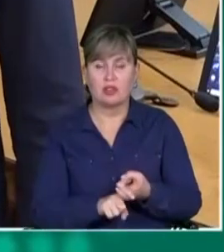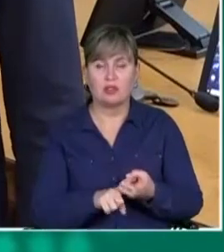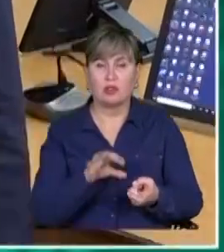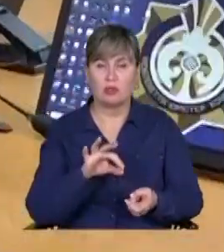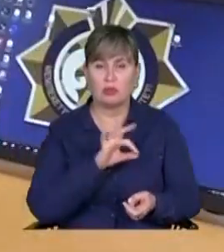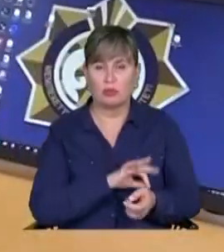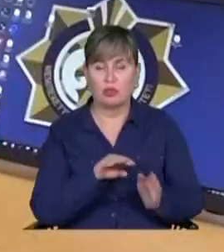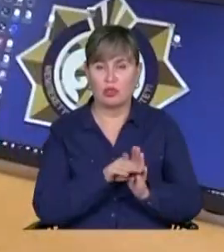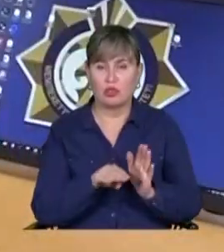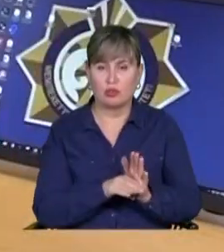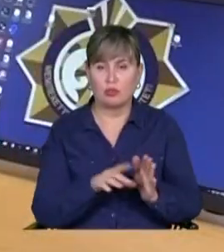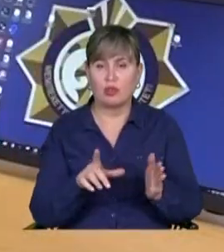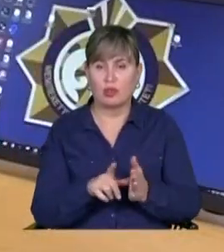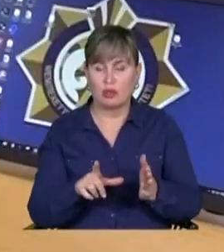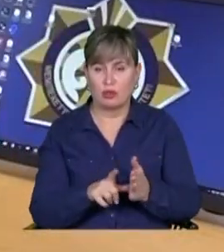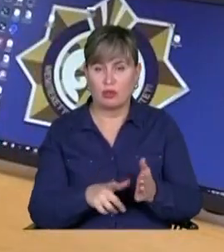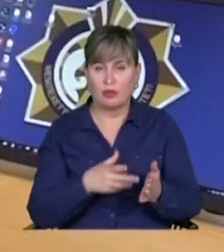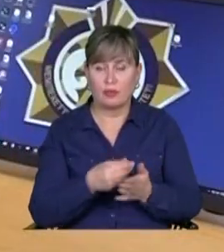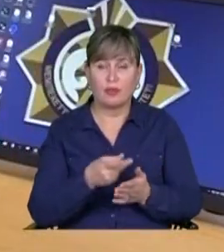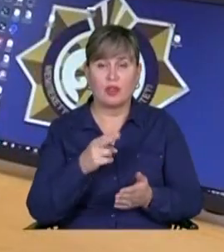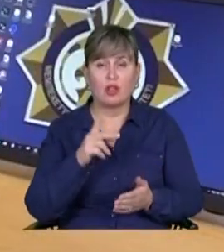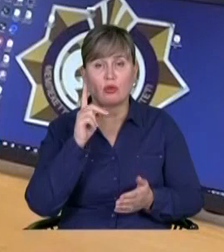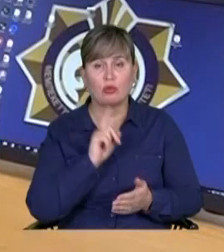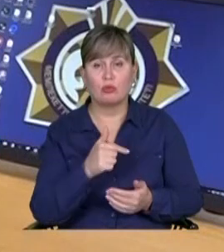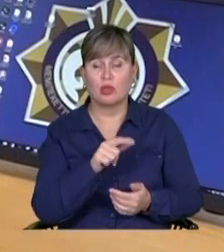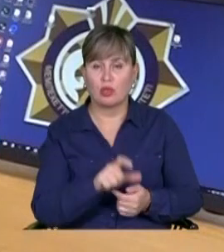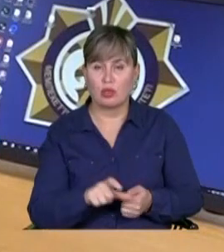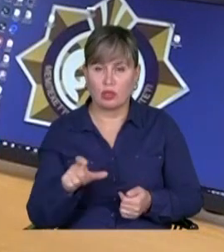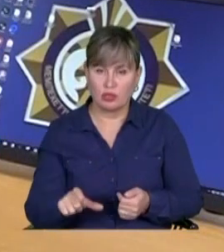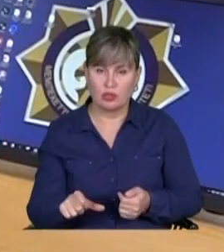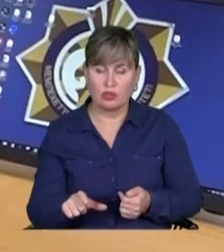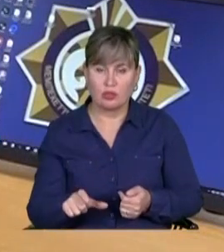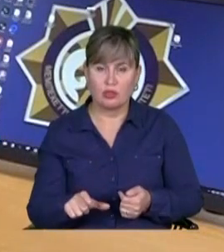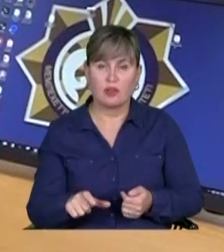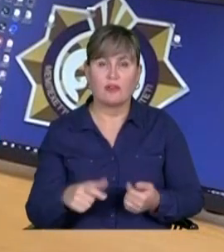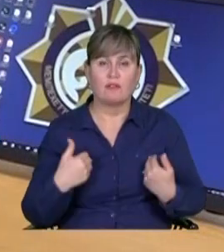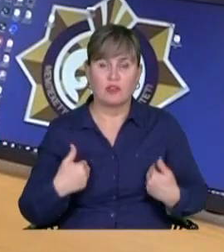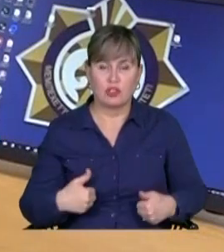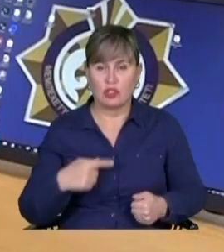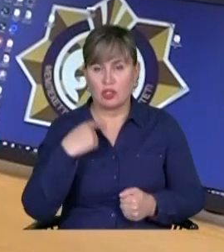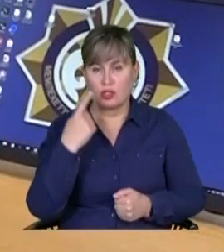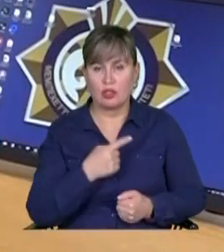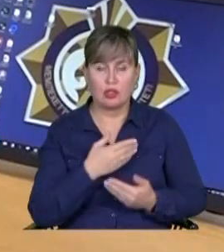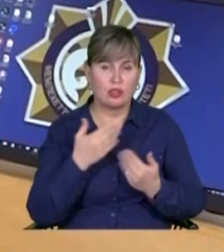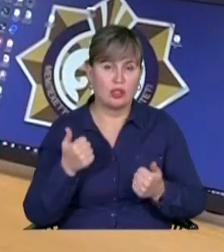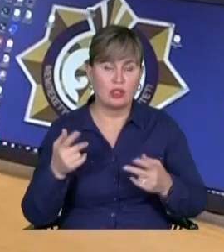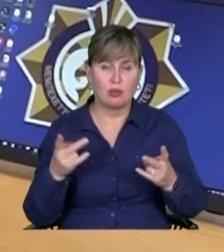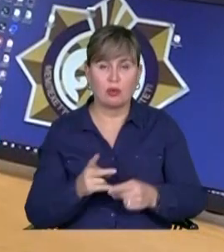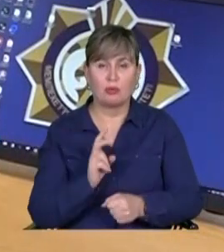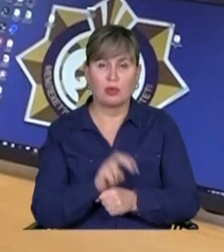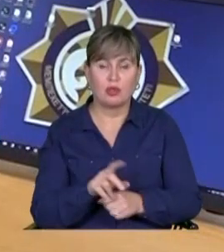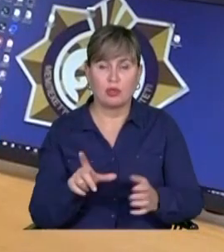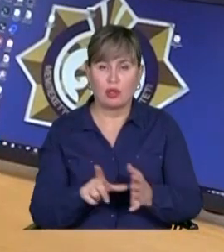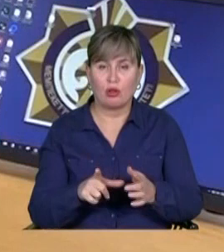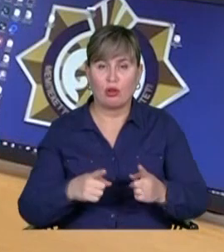применяемого режима налогообложения. Для удобства граждан, физическим лицам нет необходимости посещать налоговые